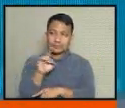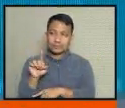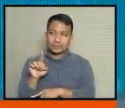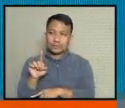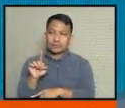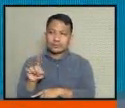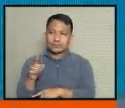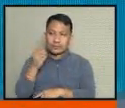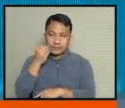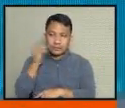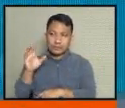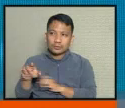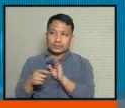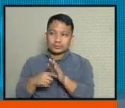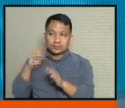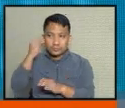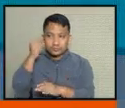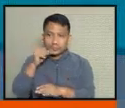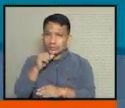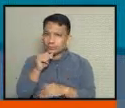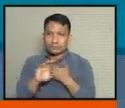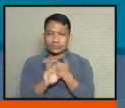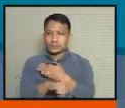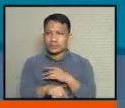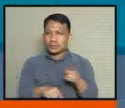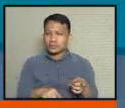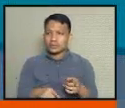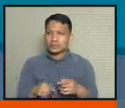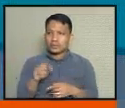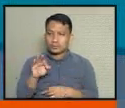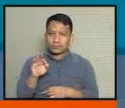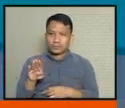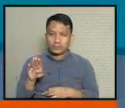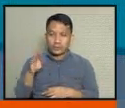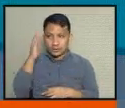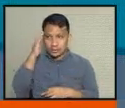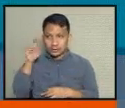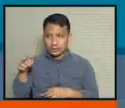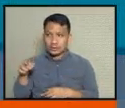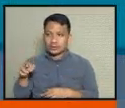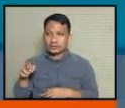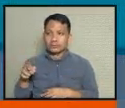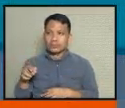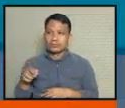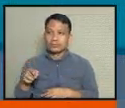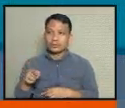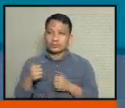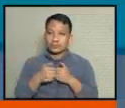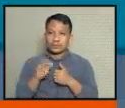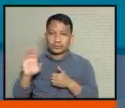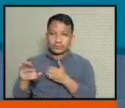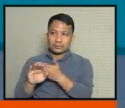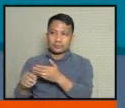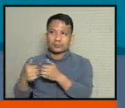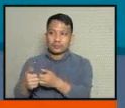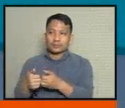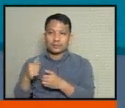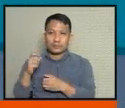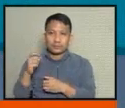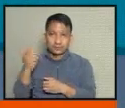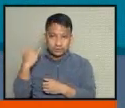umalis sa bahay nila si Judith at hindi na bumalik. Sa FB na lang, nalaman ni Judito na nakipagbalikan na pala si Judith sa